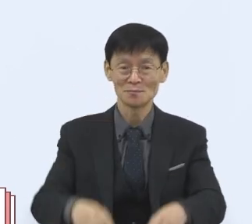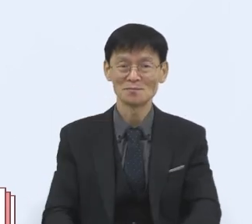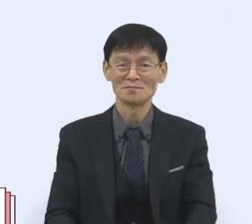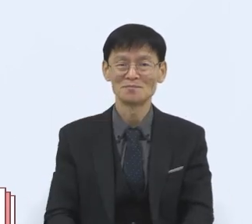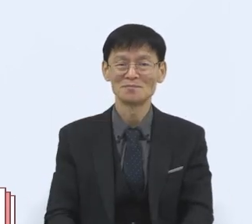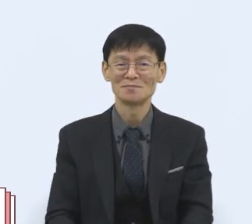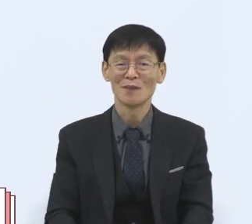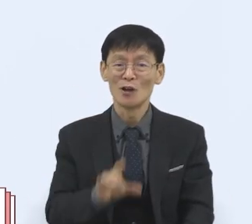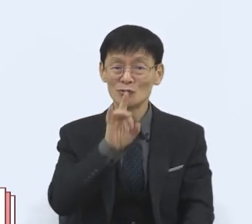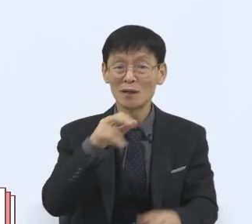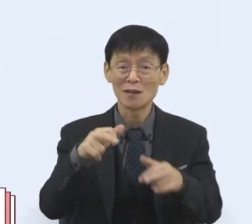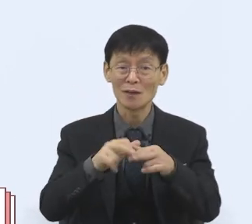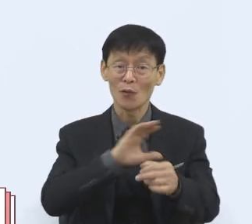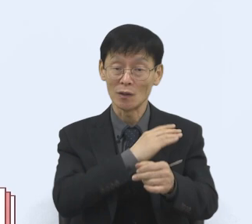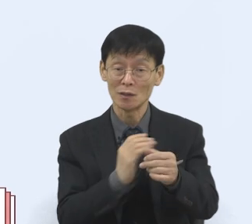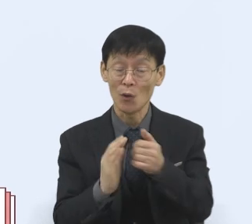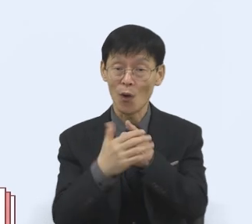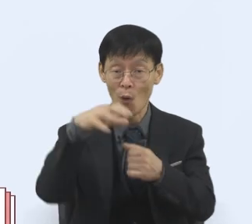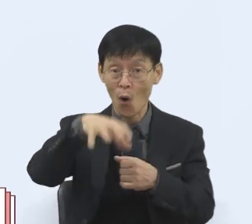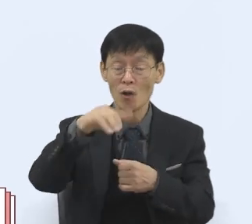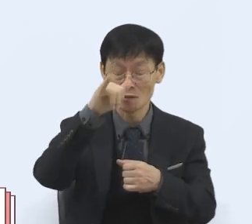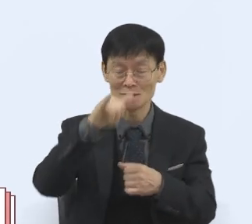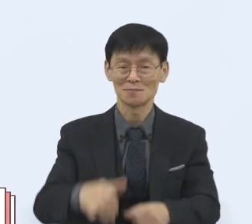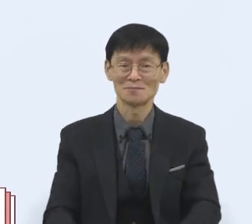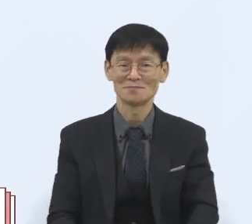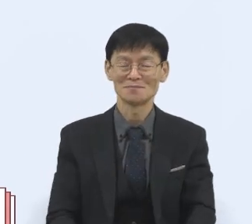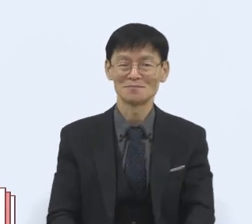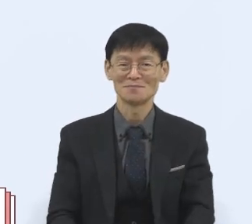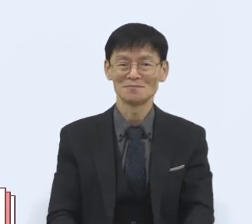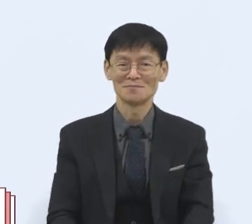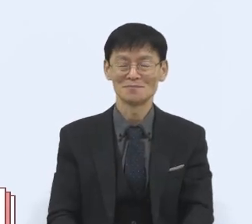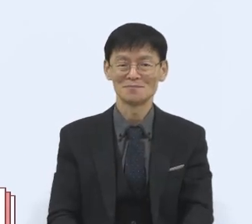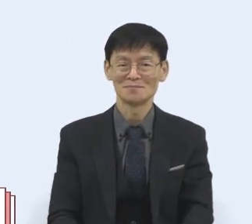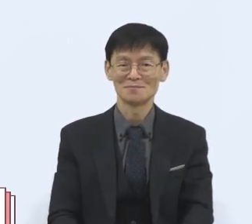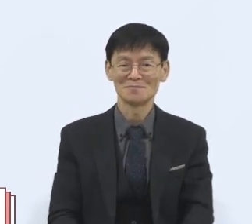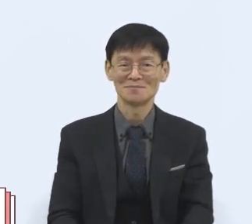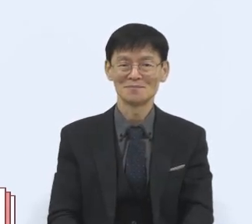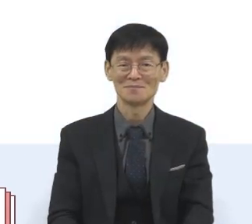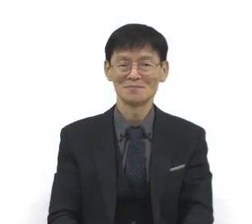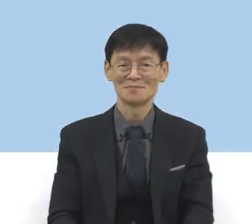증진센터, 중앙장애인 권익 옹호 기관이 있습니다.